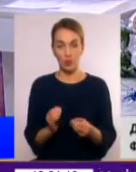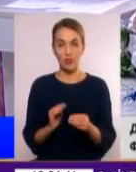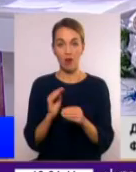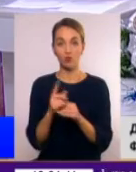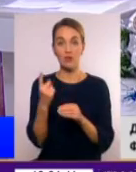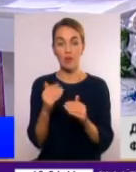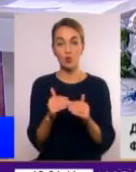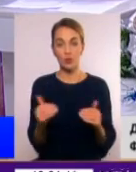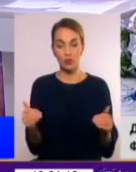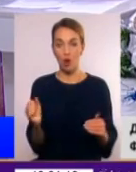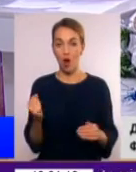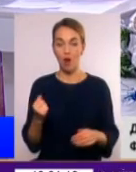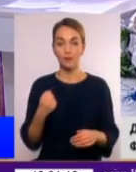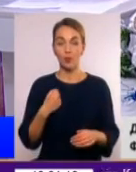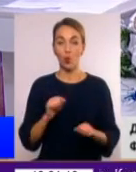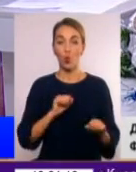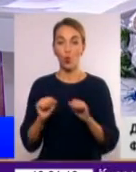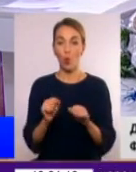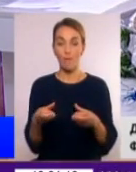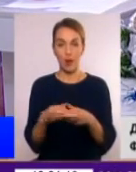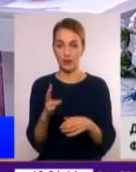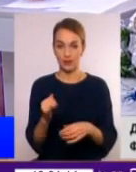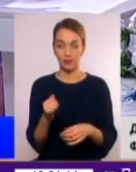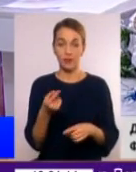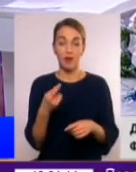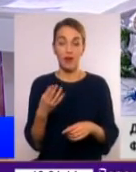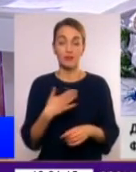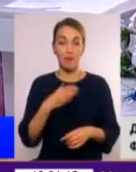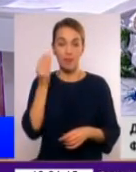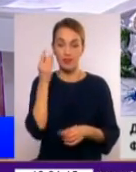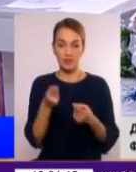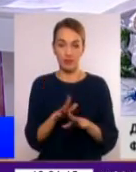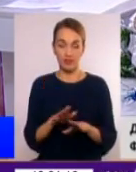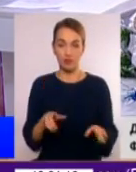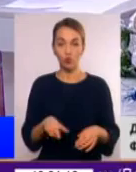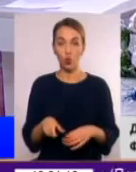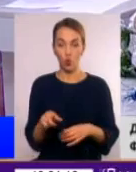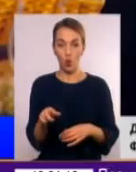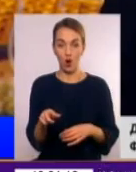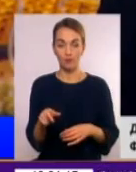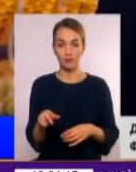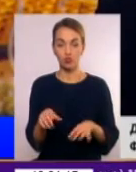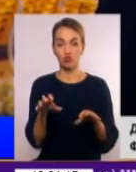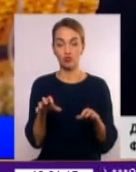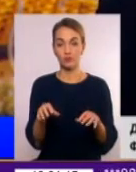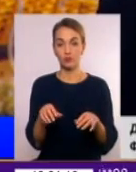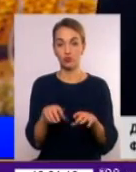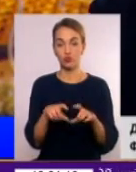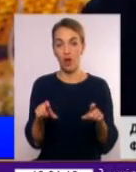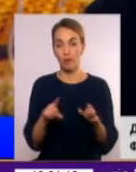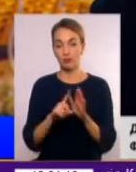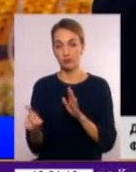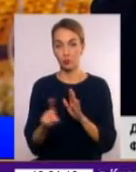першу лінію, комбат – ні. І це, як на мене, несправедливо, тому що дорога з штабу на передову, з передової в